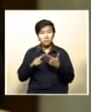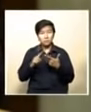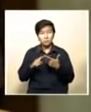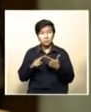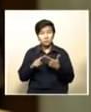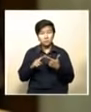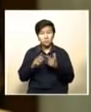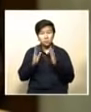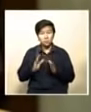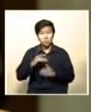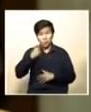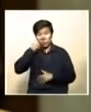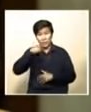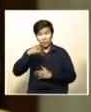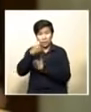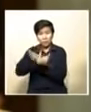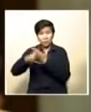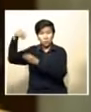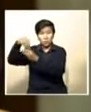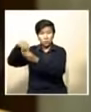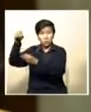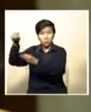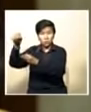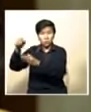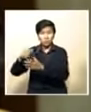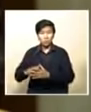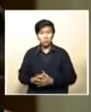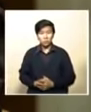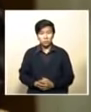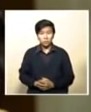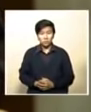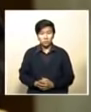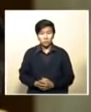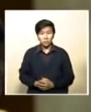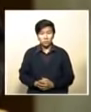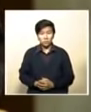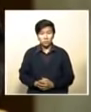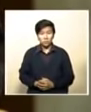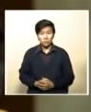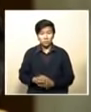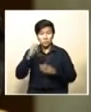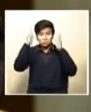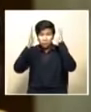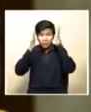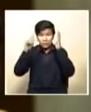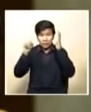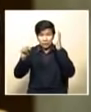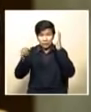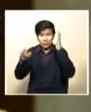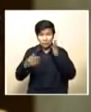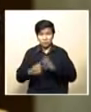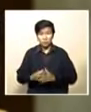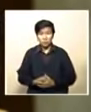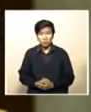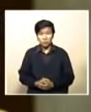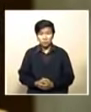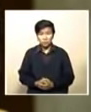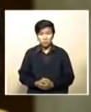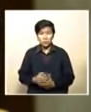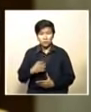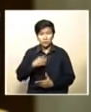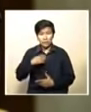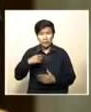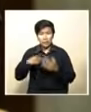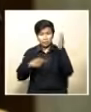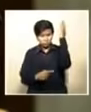ที่อยู่ในต่างประเทศอีกหลายประเทศอะค่ะที่มีการร้องเรียนสอบถามมากรณีของมาตรการ Fit to Fly อะค่ะที่หลายคนอาจจะเ